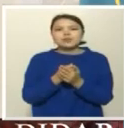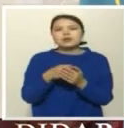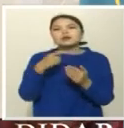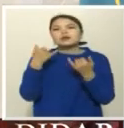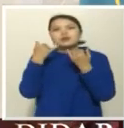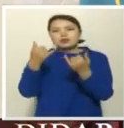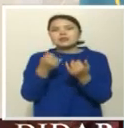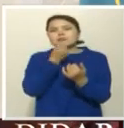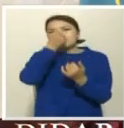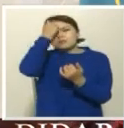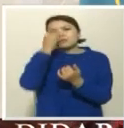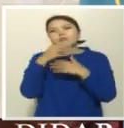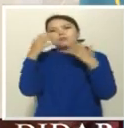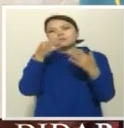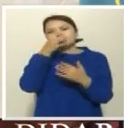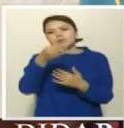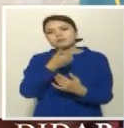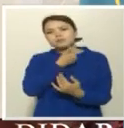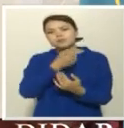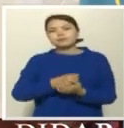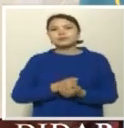Сіздерге рахметімізді айтамыз.